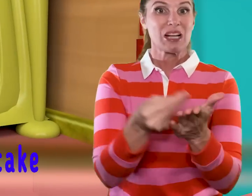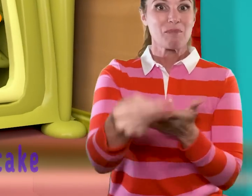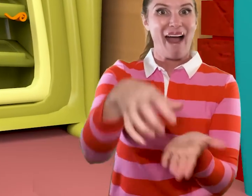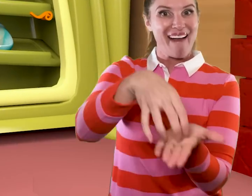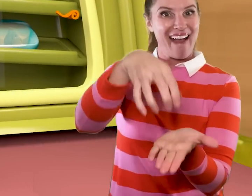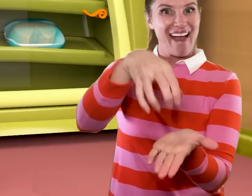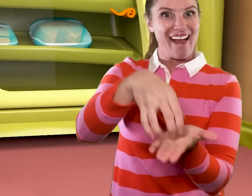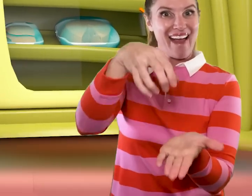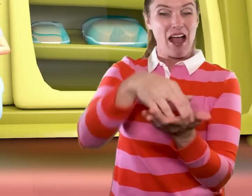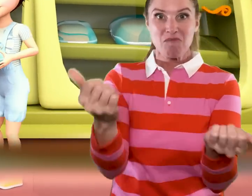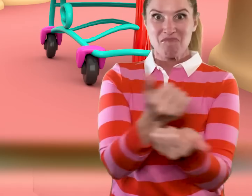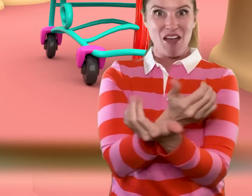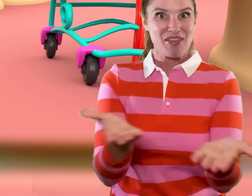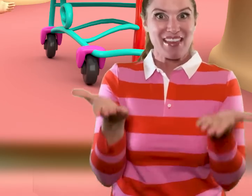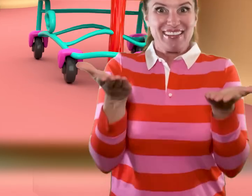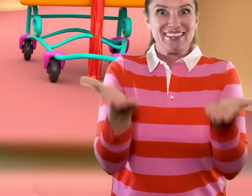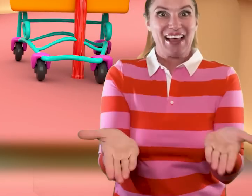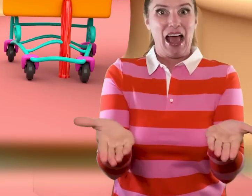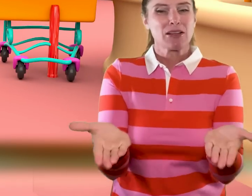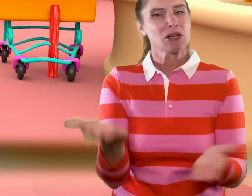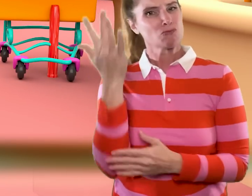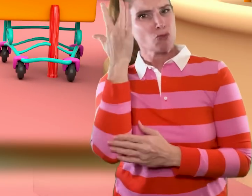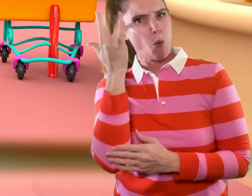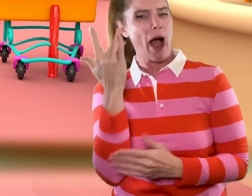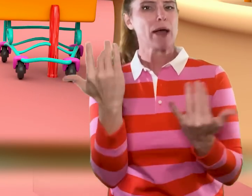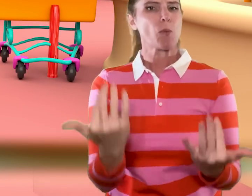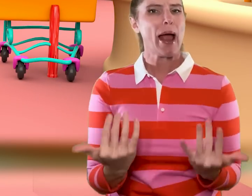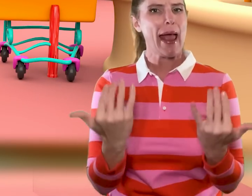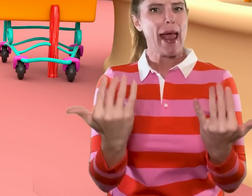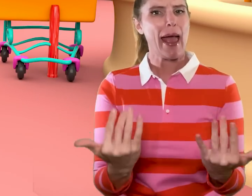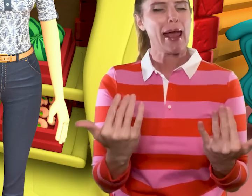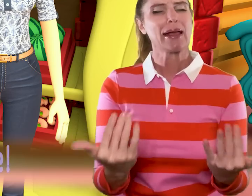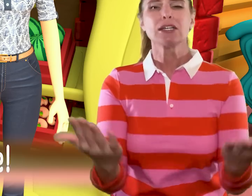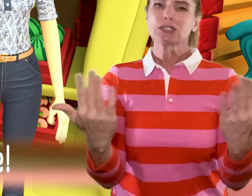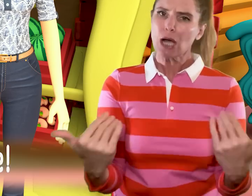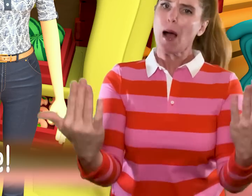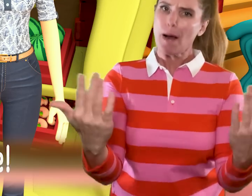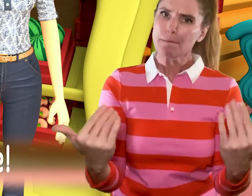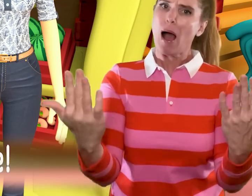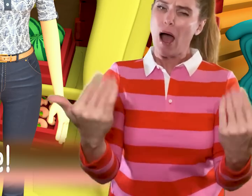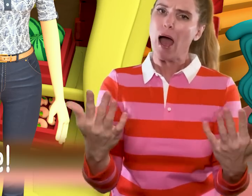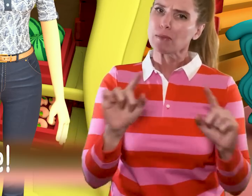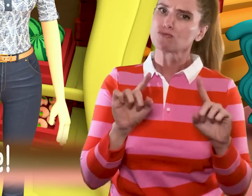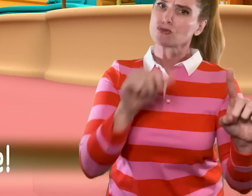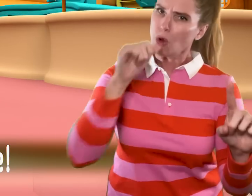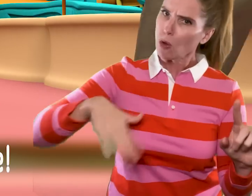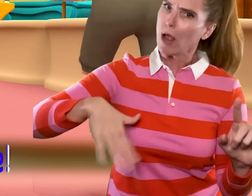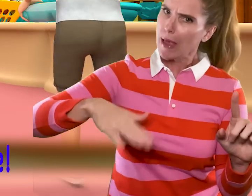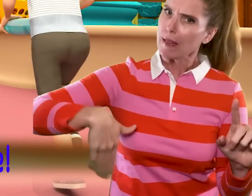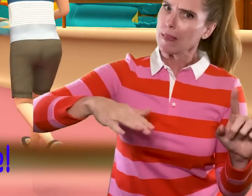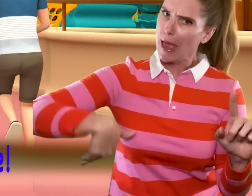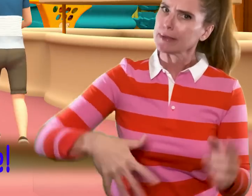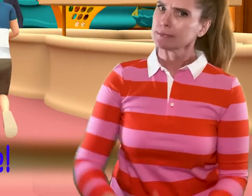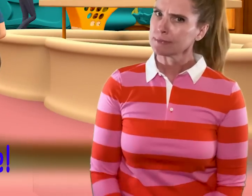buy a cake every everything is there so wide the way come on let's go and don't